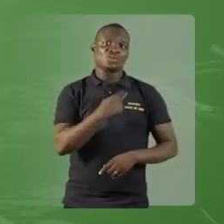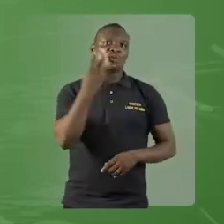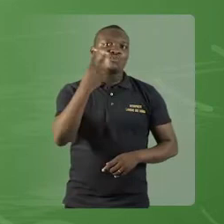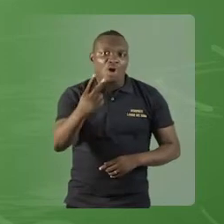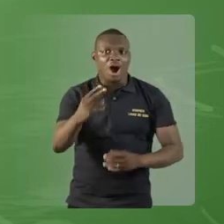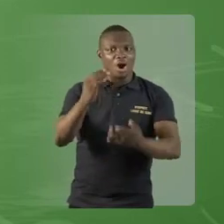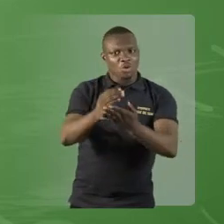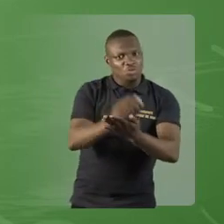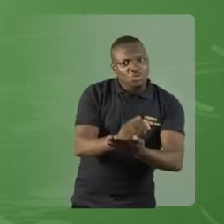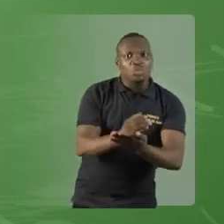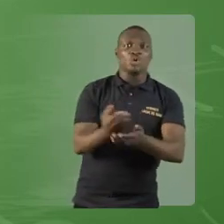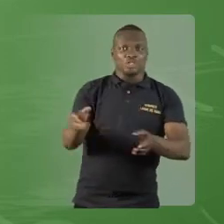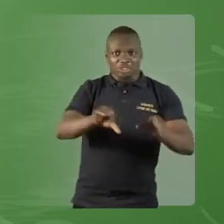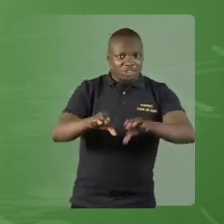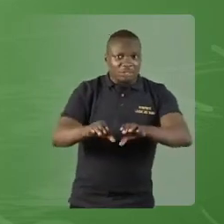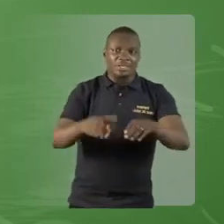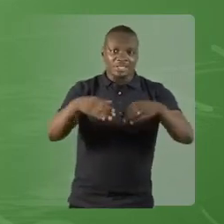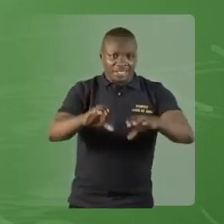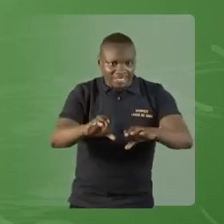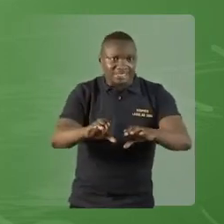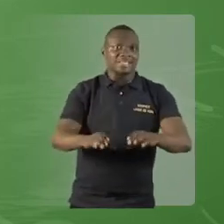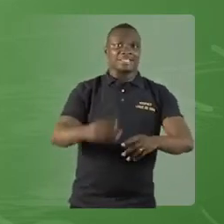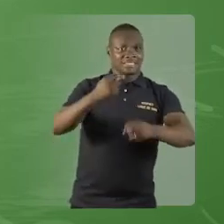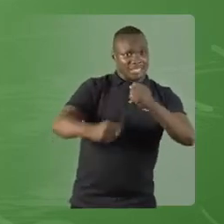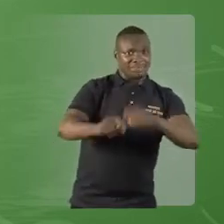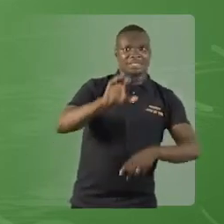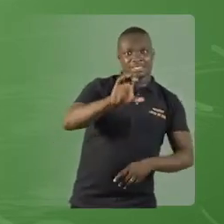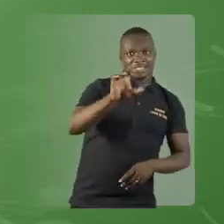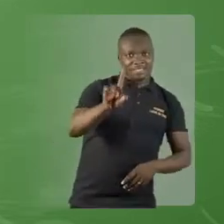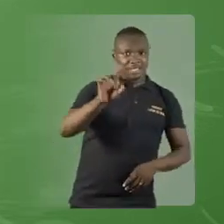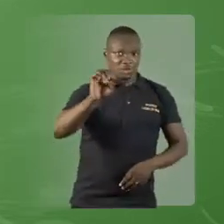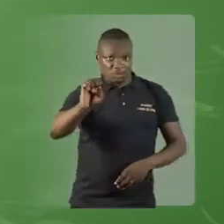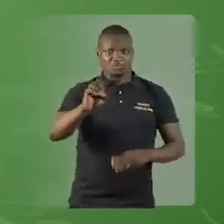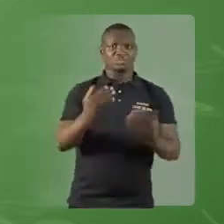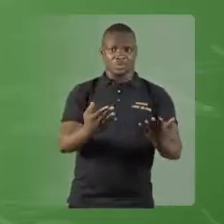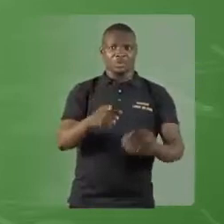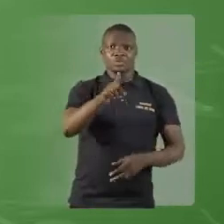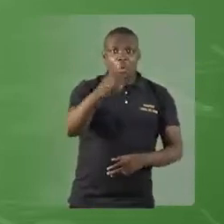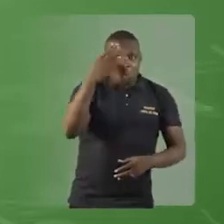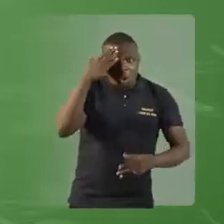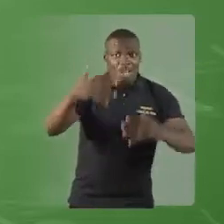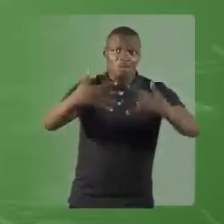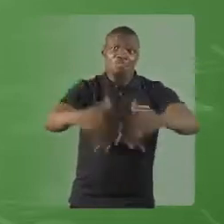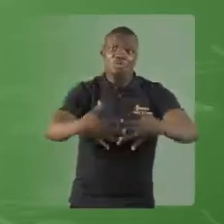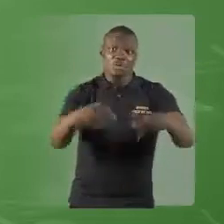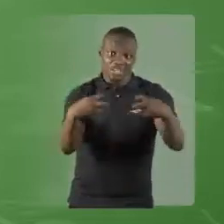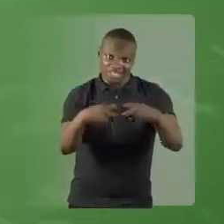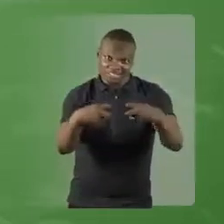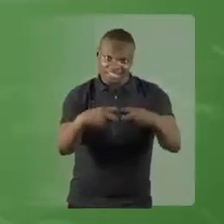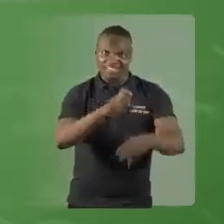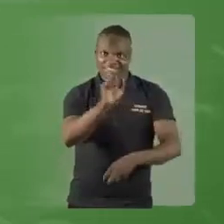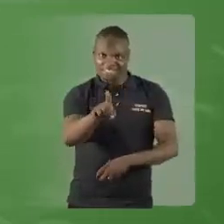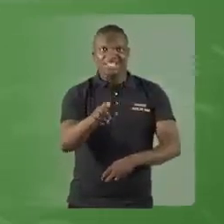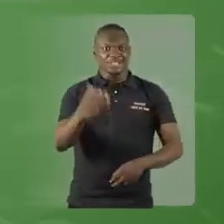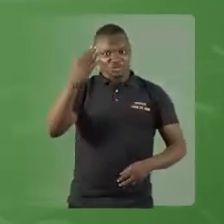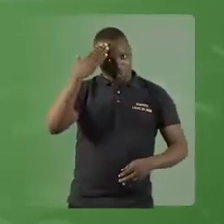physique des classes de terminale C, D et E. Vous connaissez le moteur électrique, vous